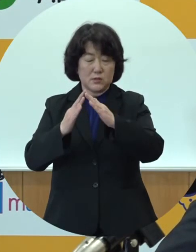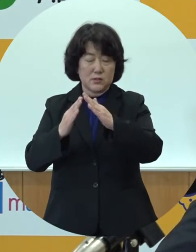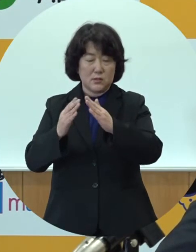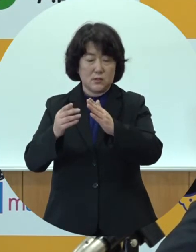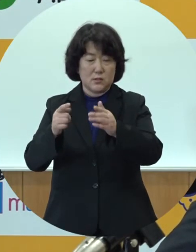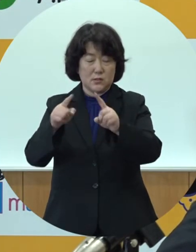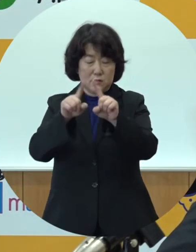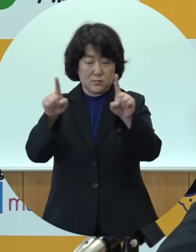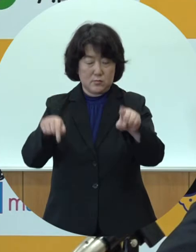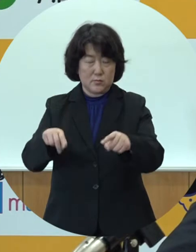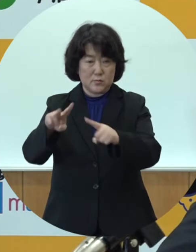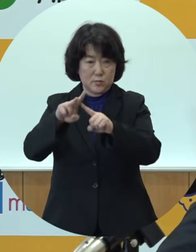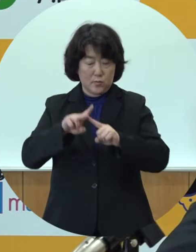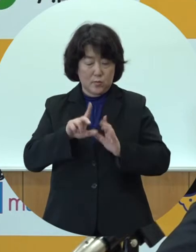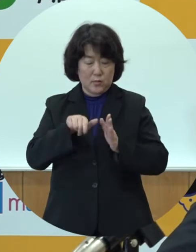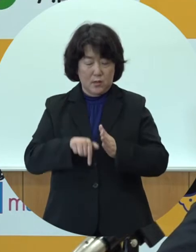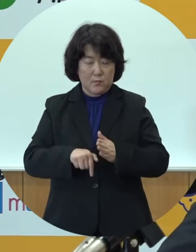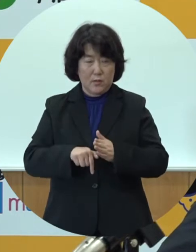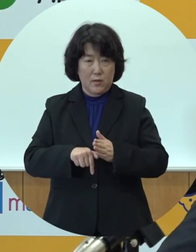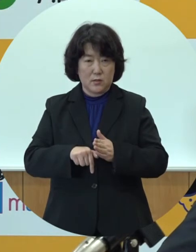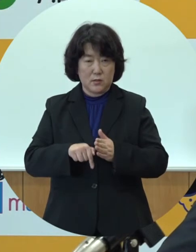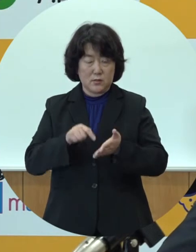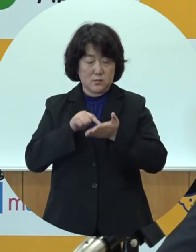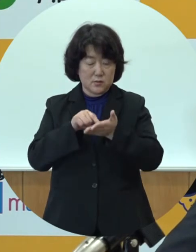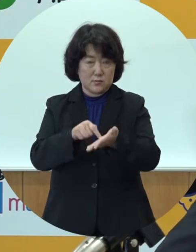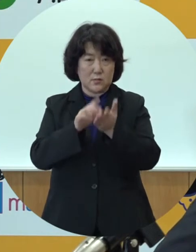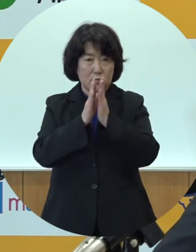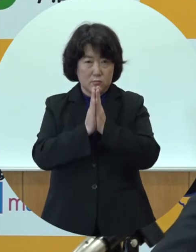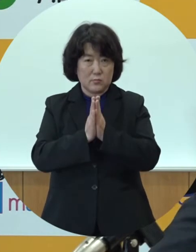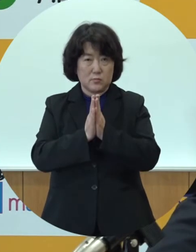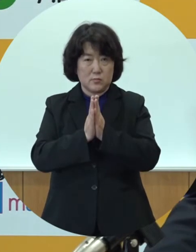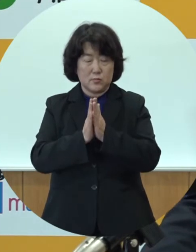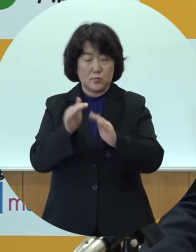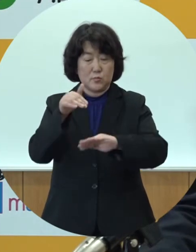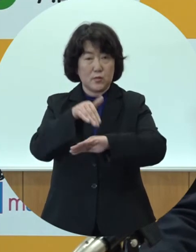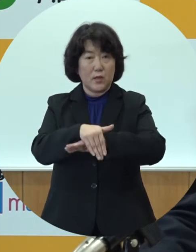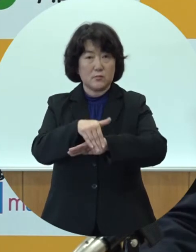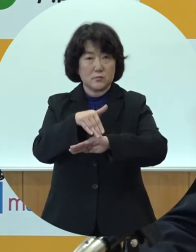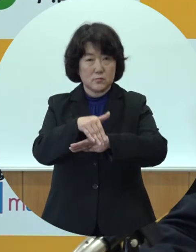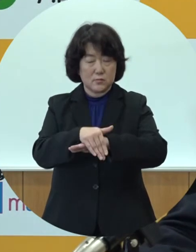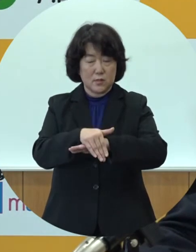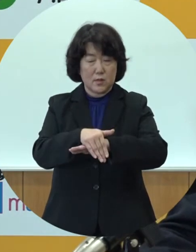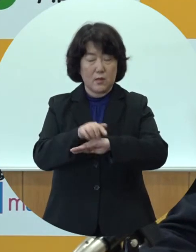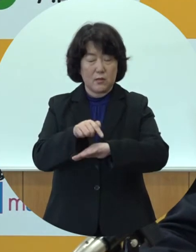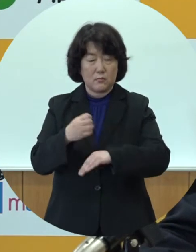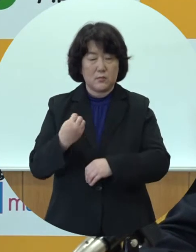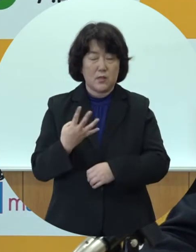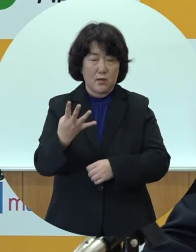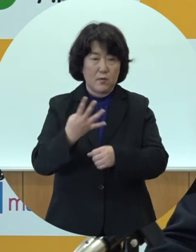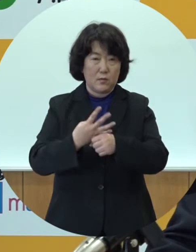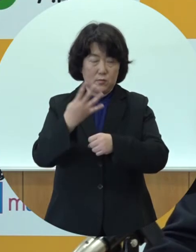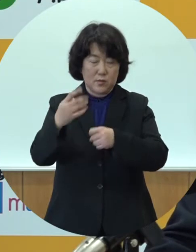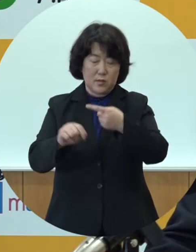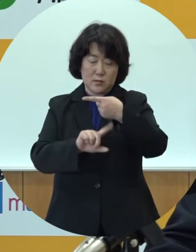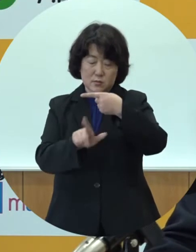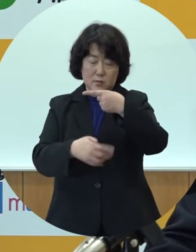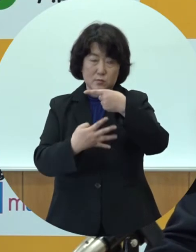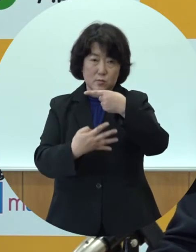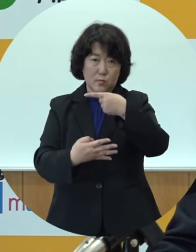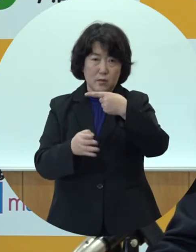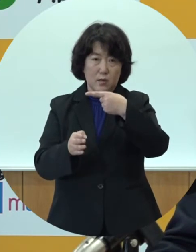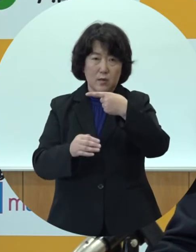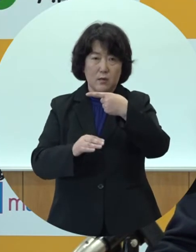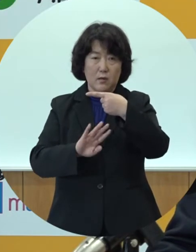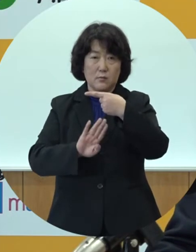たら申請をお願いをいたします。申請受付は令和4年1月4日から